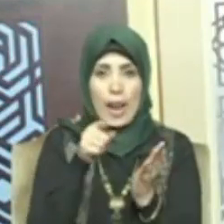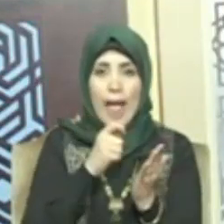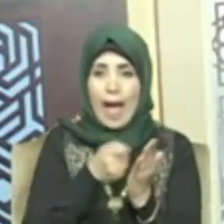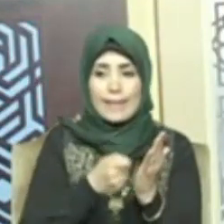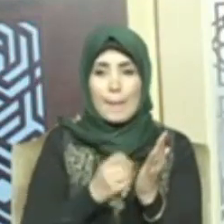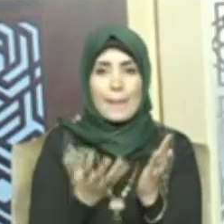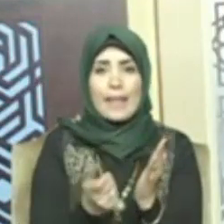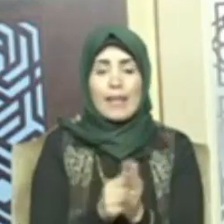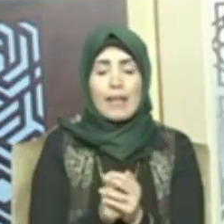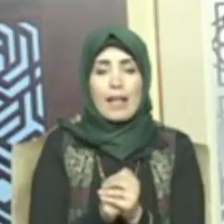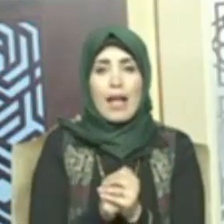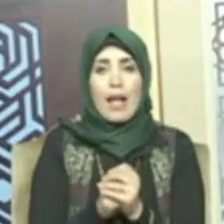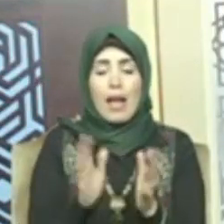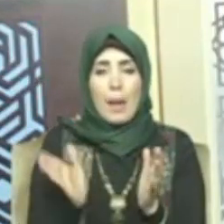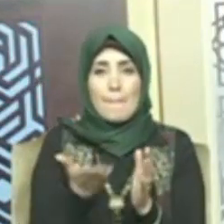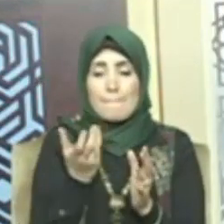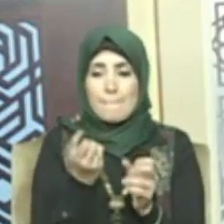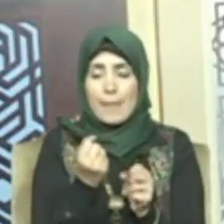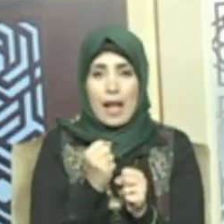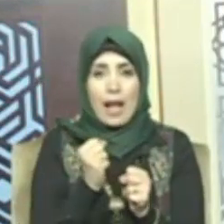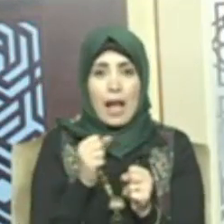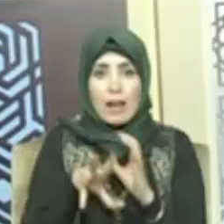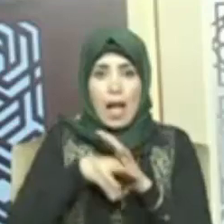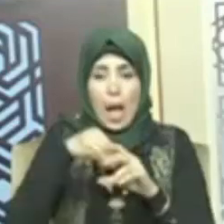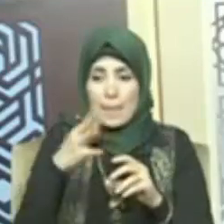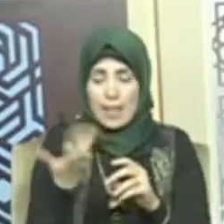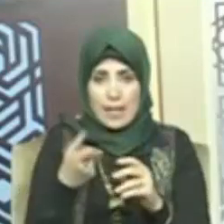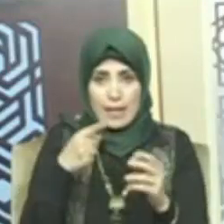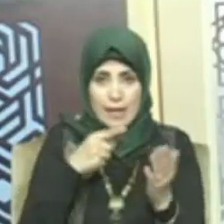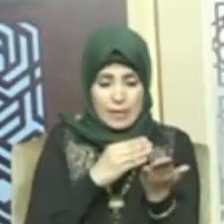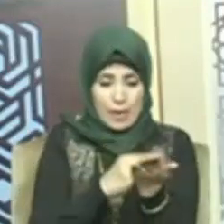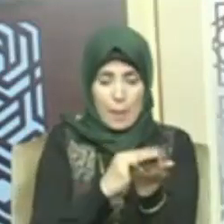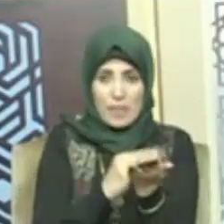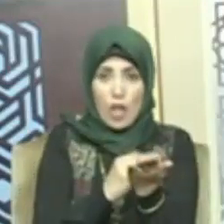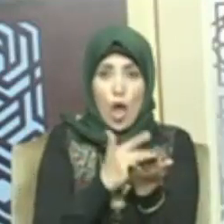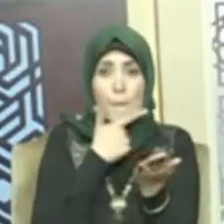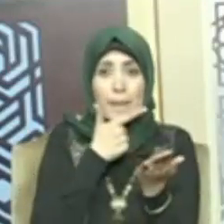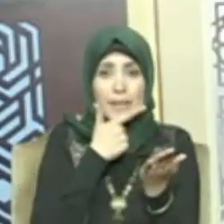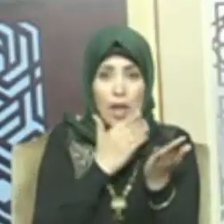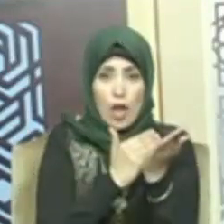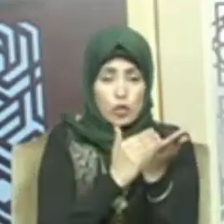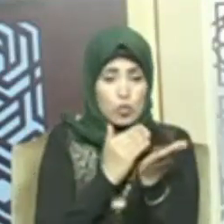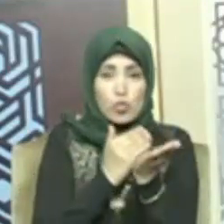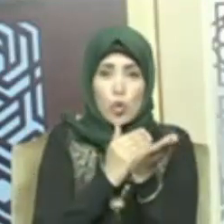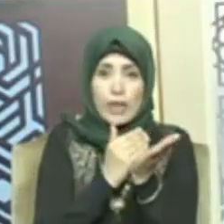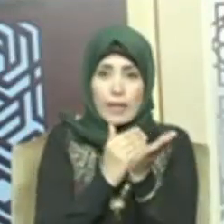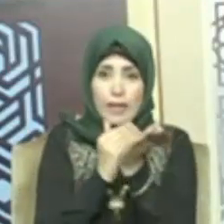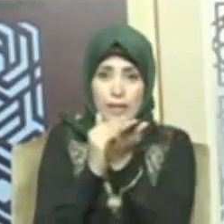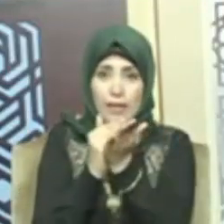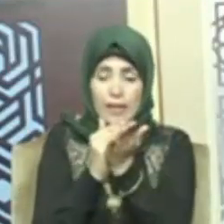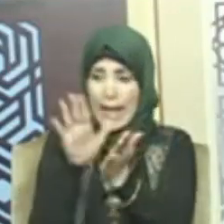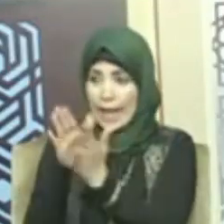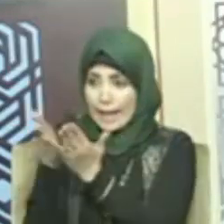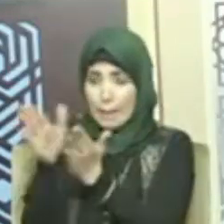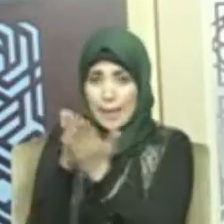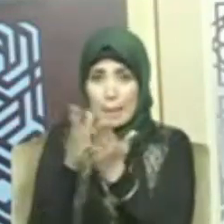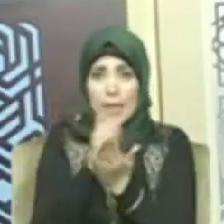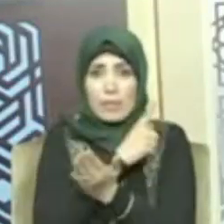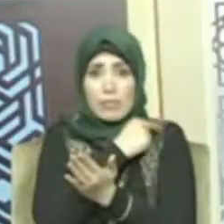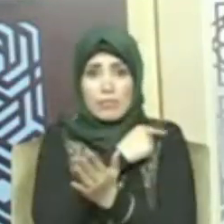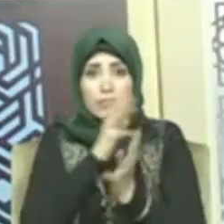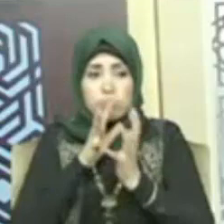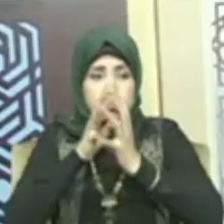وما عسى أن تصنع هذه البطاقة الصغيرة مع كل